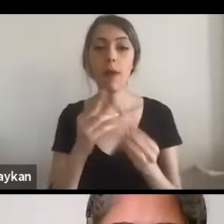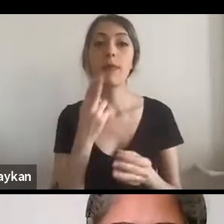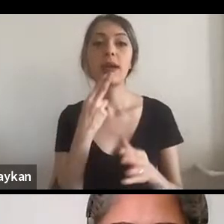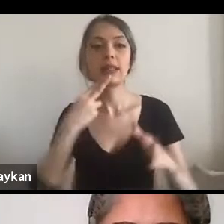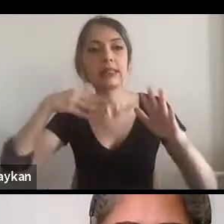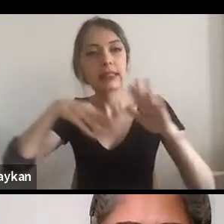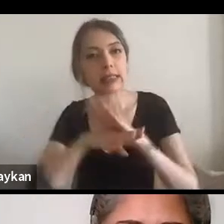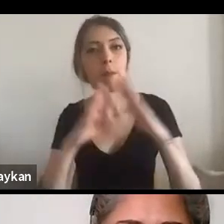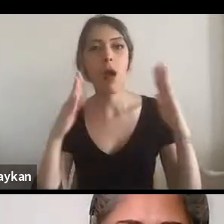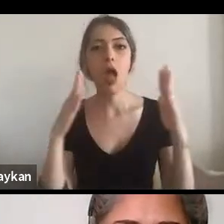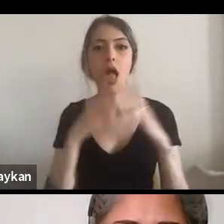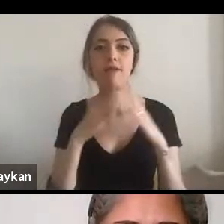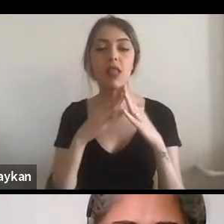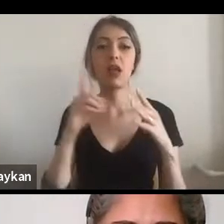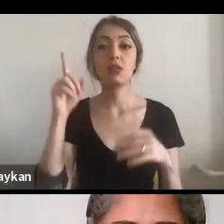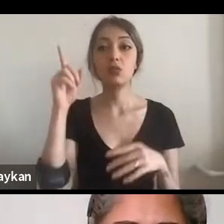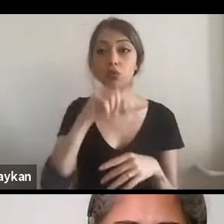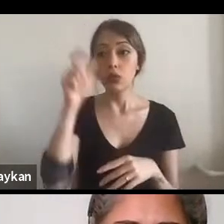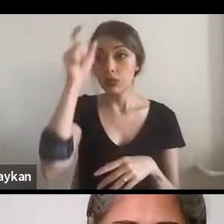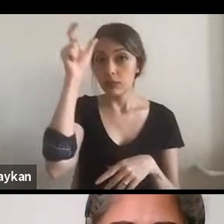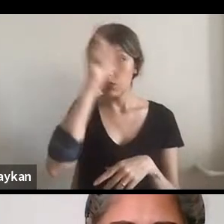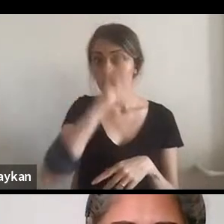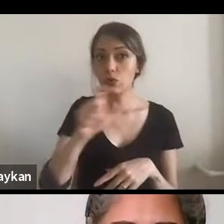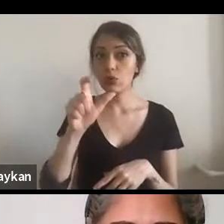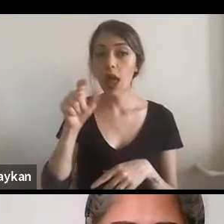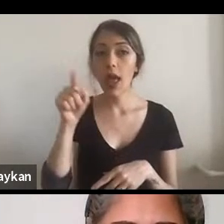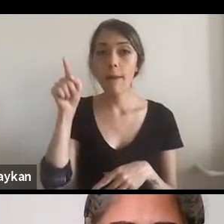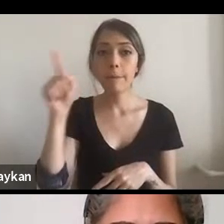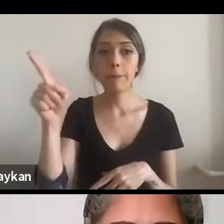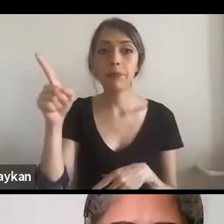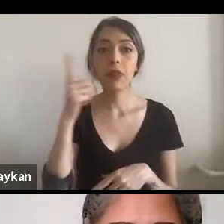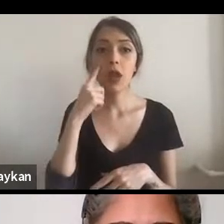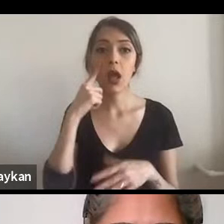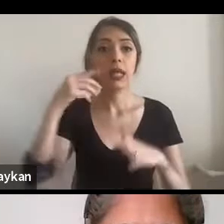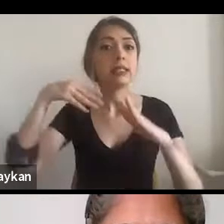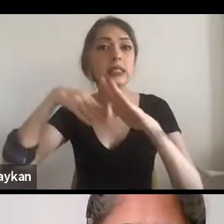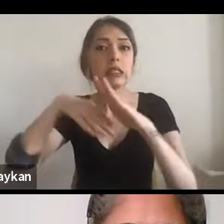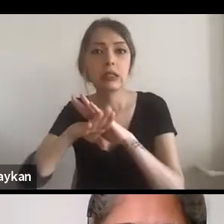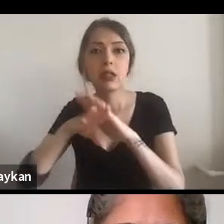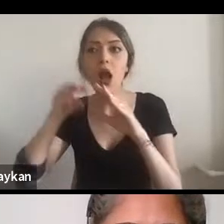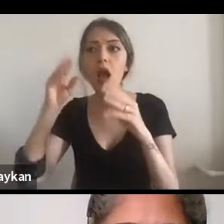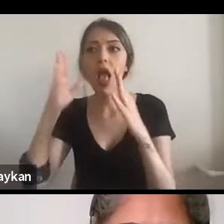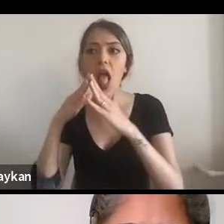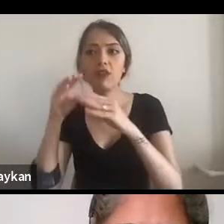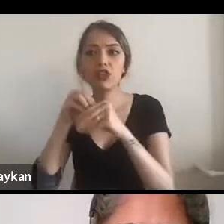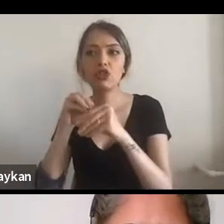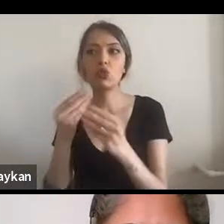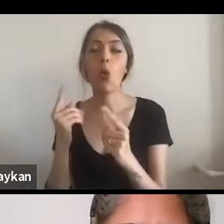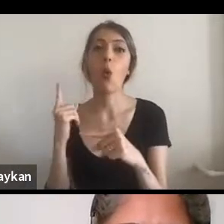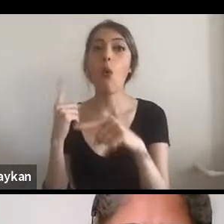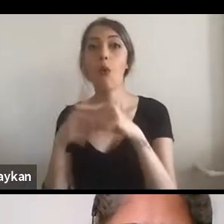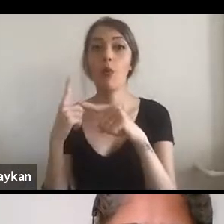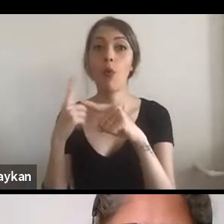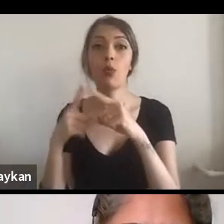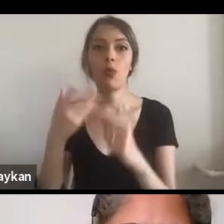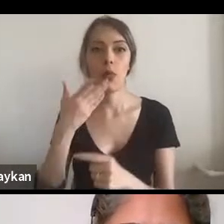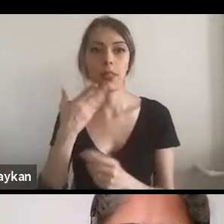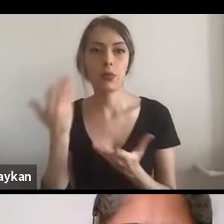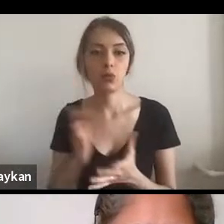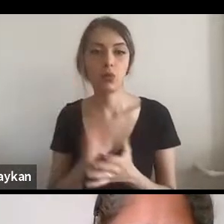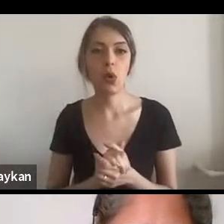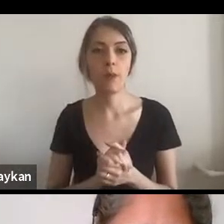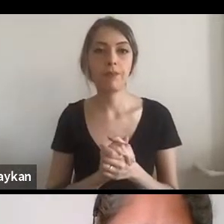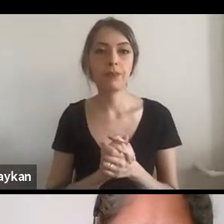sığınakları ki Türkiye hükümeti özellikle sığınaklar konusunda çok olumlu bir hava çizmeye çalışıyor. Şiddet riskini